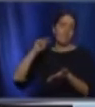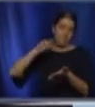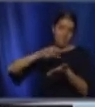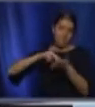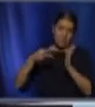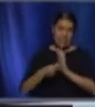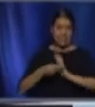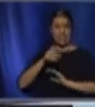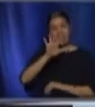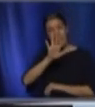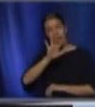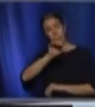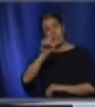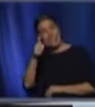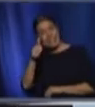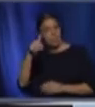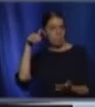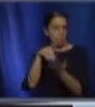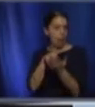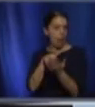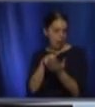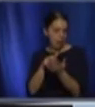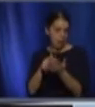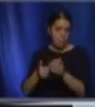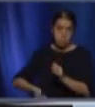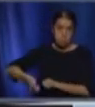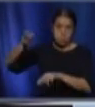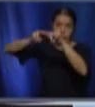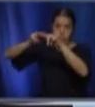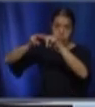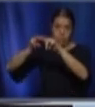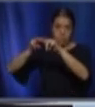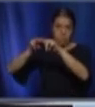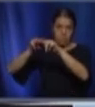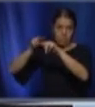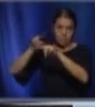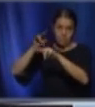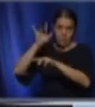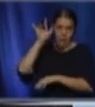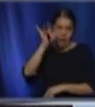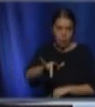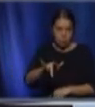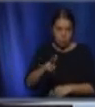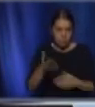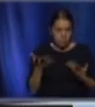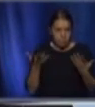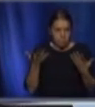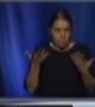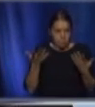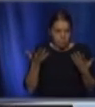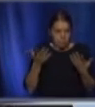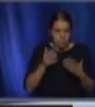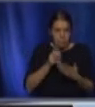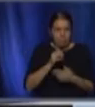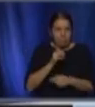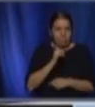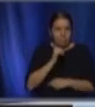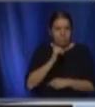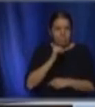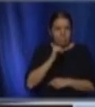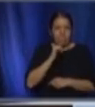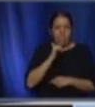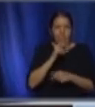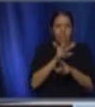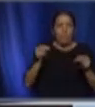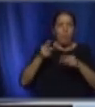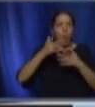de baisser ça. Alors, ce n'est pas un problème d'hospitalisation qu'on veut, c'est qu'on n'en veut pas d'hospitalisation COVID. C'est ça qu'il faut